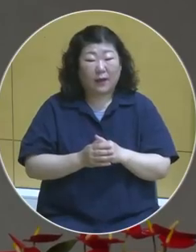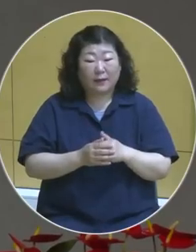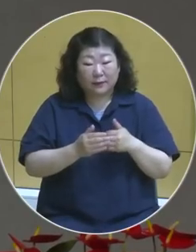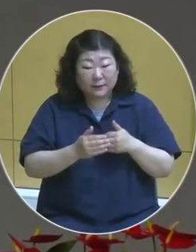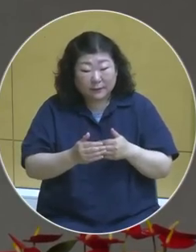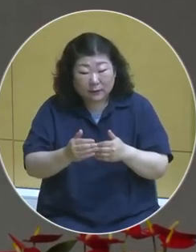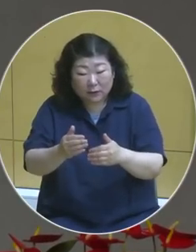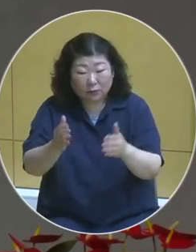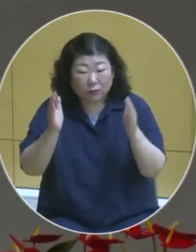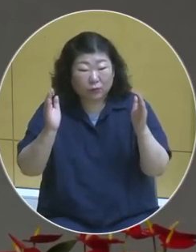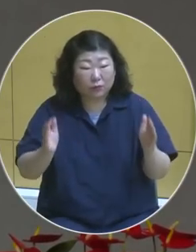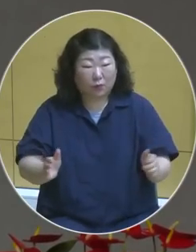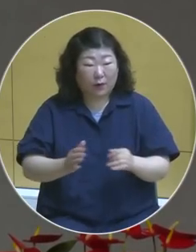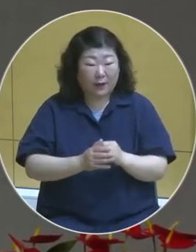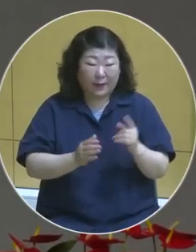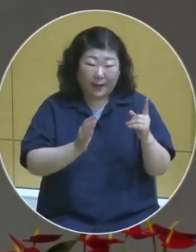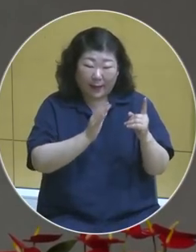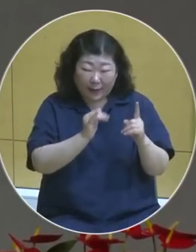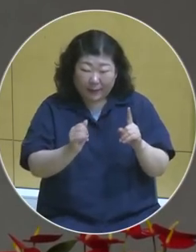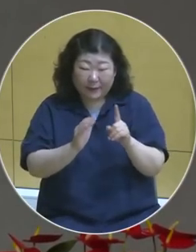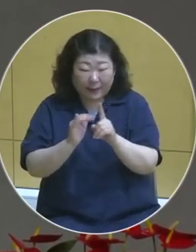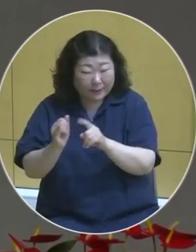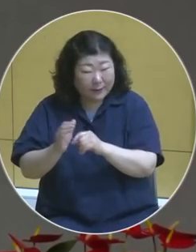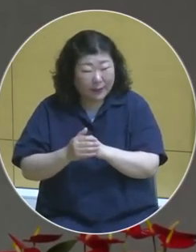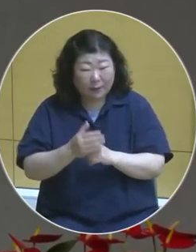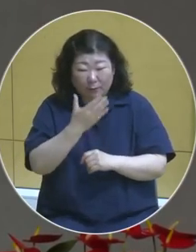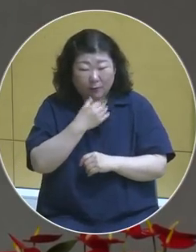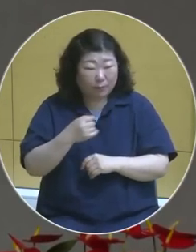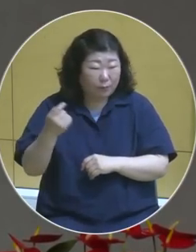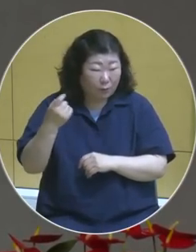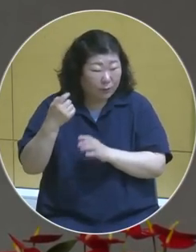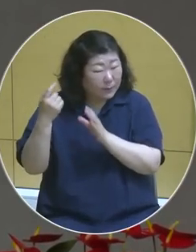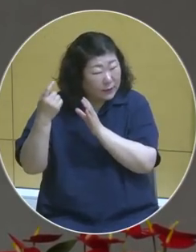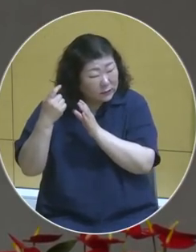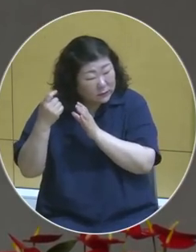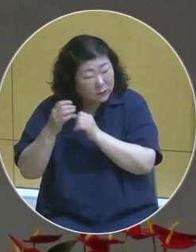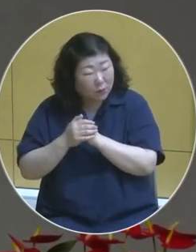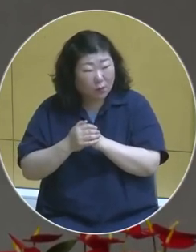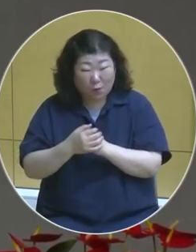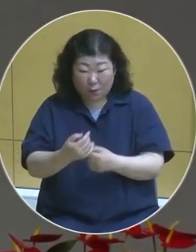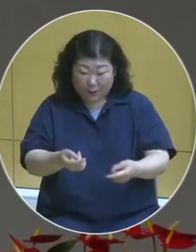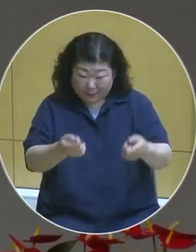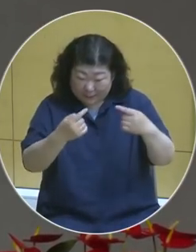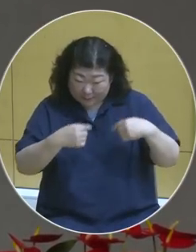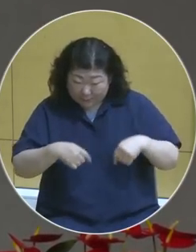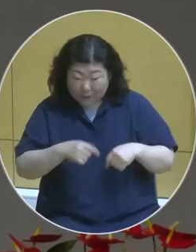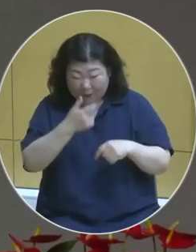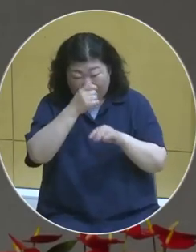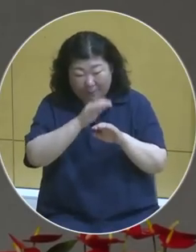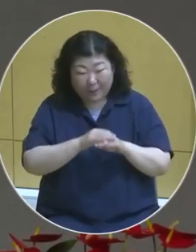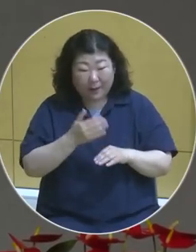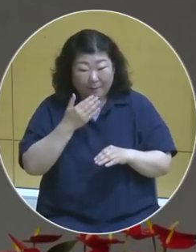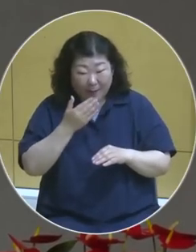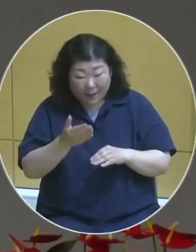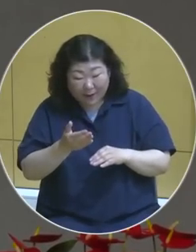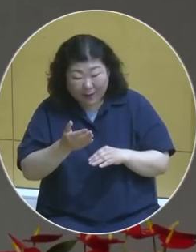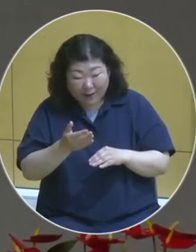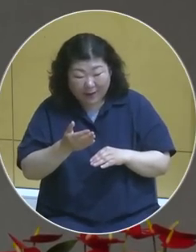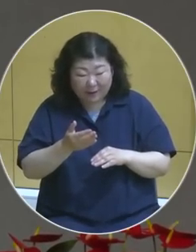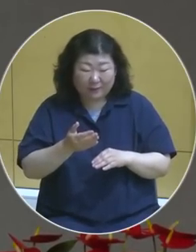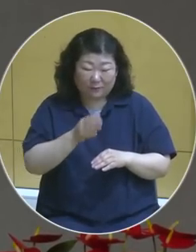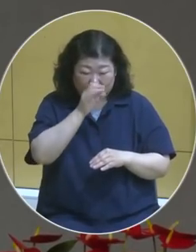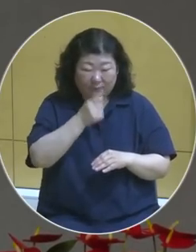10주 동안 한 분 한 분이 또 복음을 듣고 또 나와서 함께 예배를 드릴 수 있는 그런 시간 되셨으면